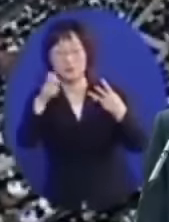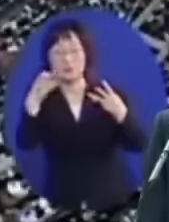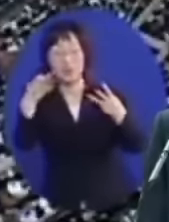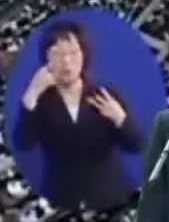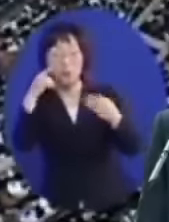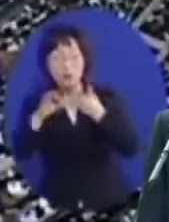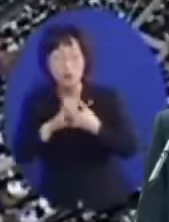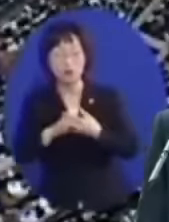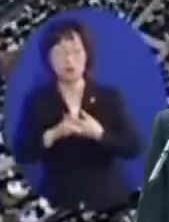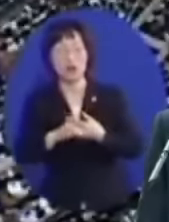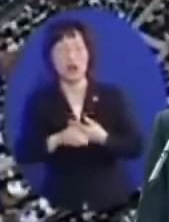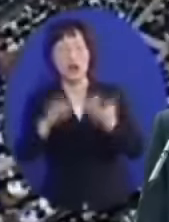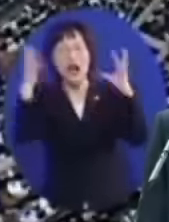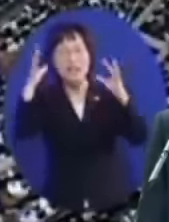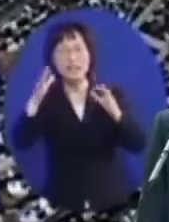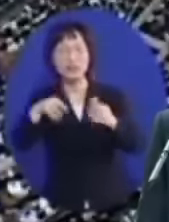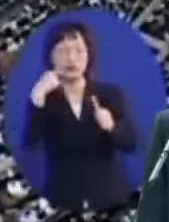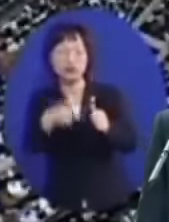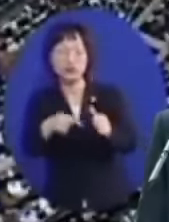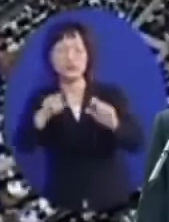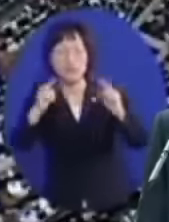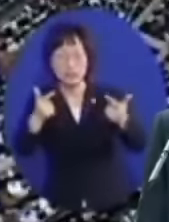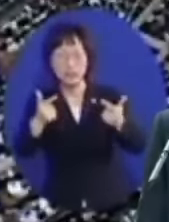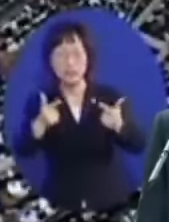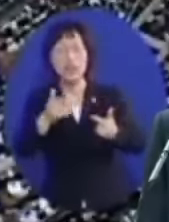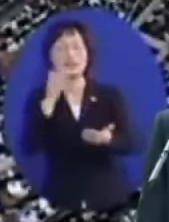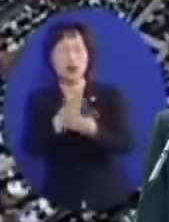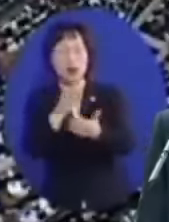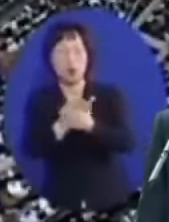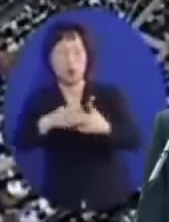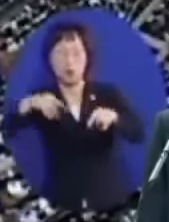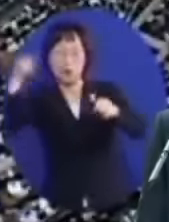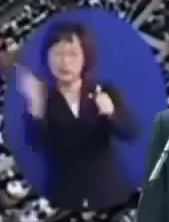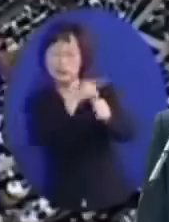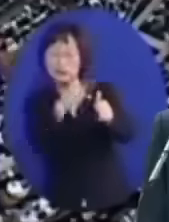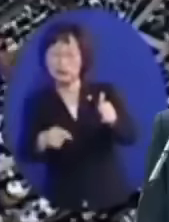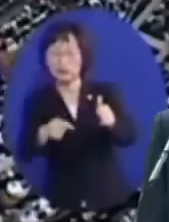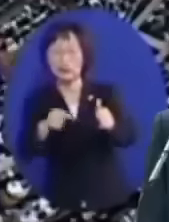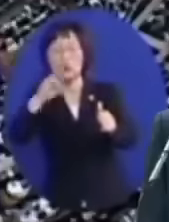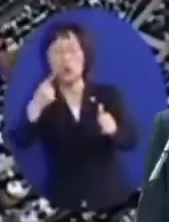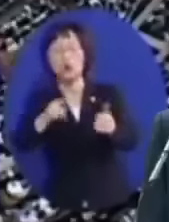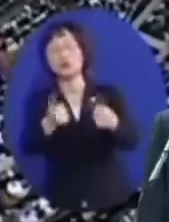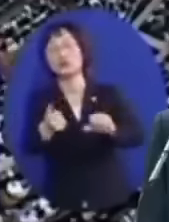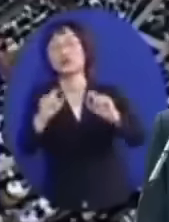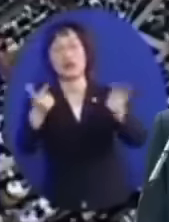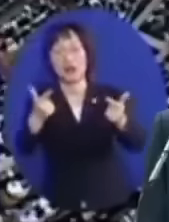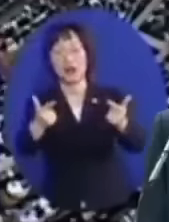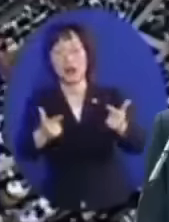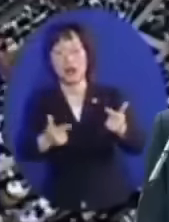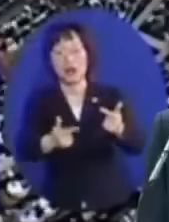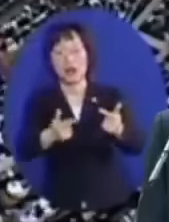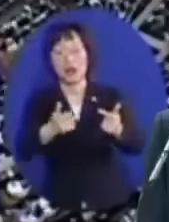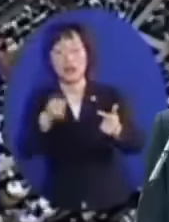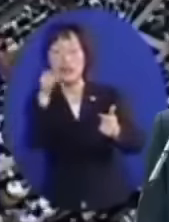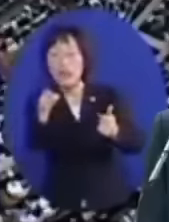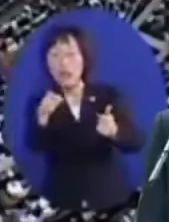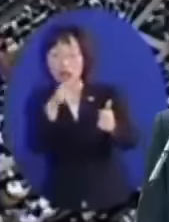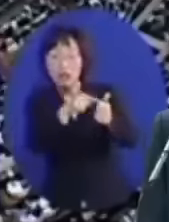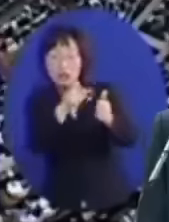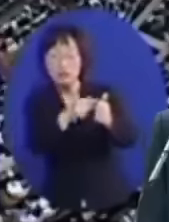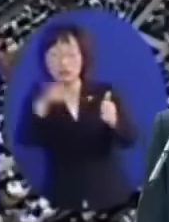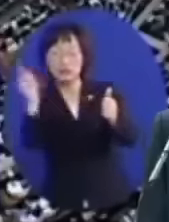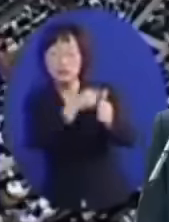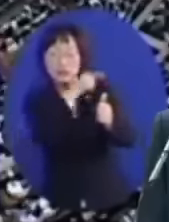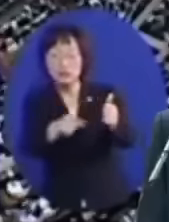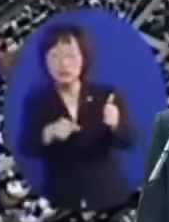아이를 훈계하지 아니하려고 하지 말라. 채찍으로 그를 때릴지라도 그가 죽지 아니하리라. 내가 그를 채찍으로 때리면 그